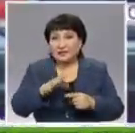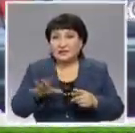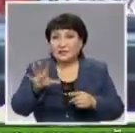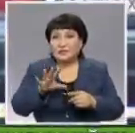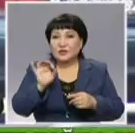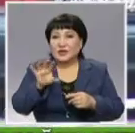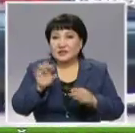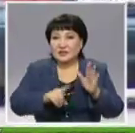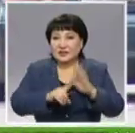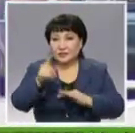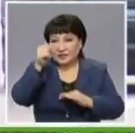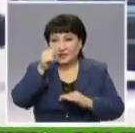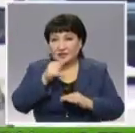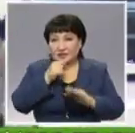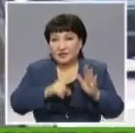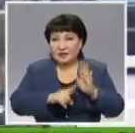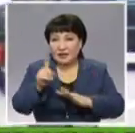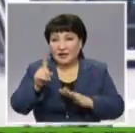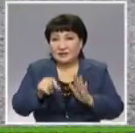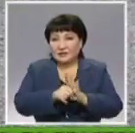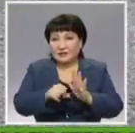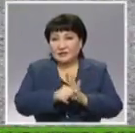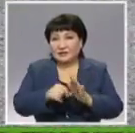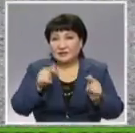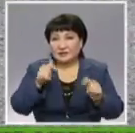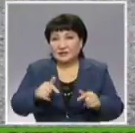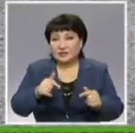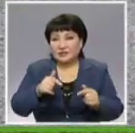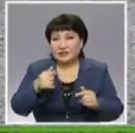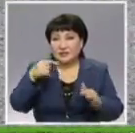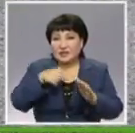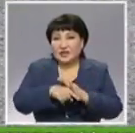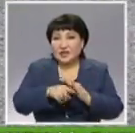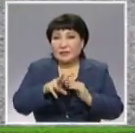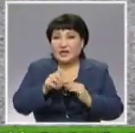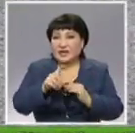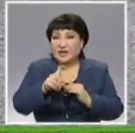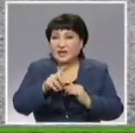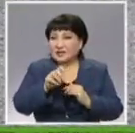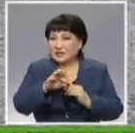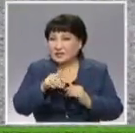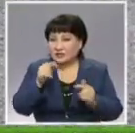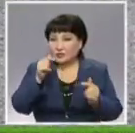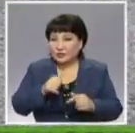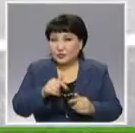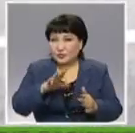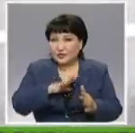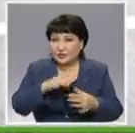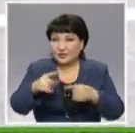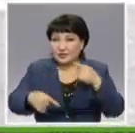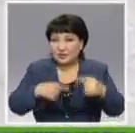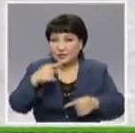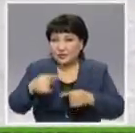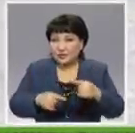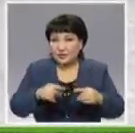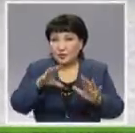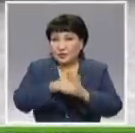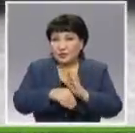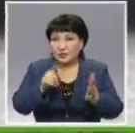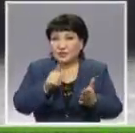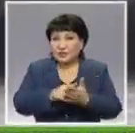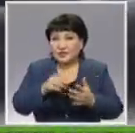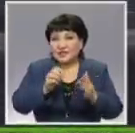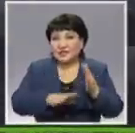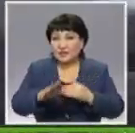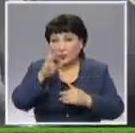шетел көліктерінде көктайғаққа төтеп беретін шынжырлы механизмнің де орнатылуы міндетті. Тиісінше қыстық дөңгелекке ауыстырмаған үшін Европа